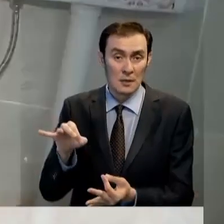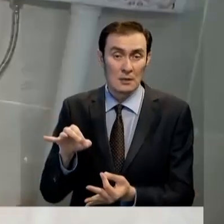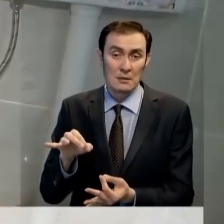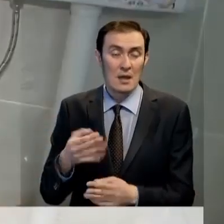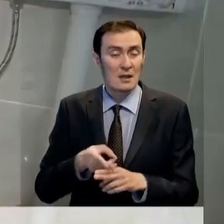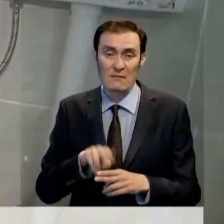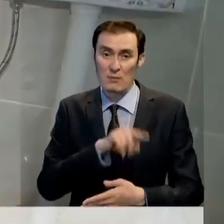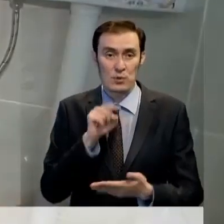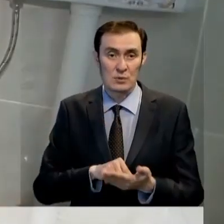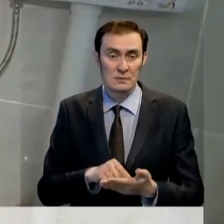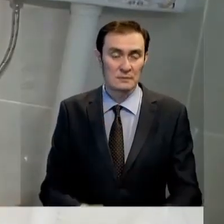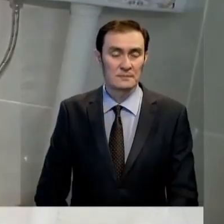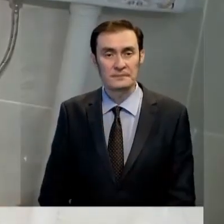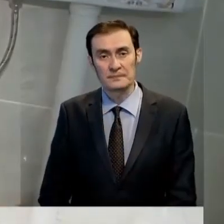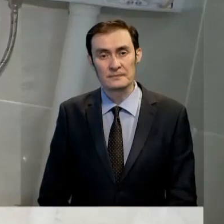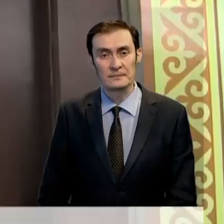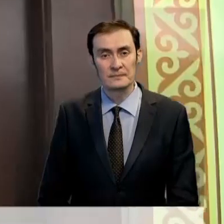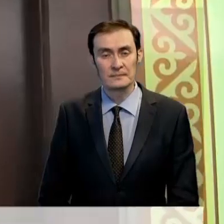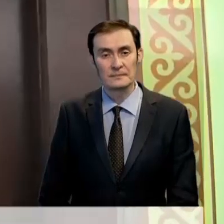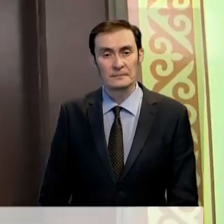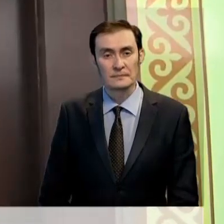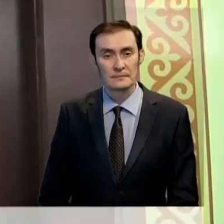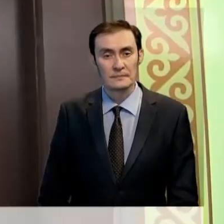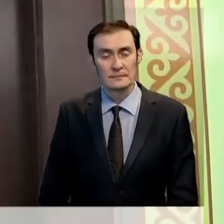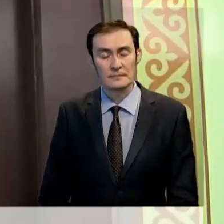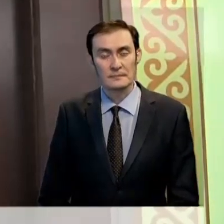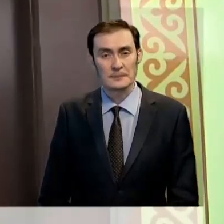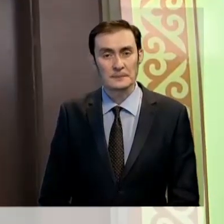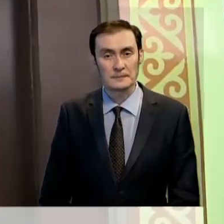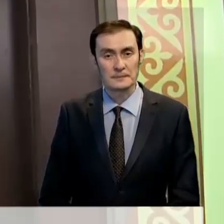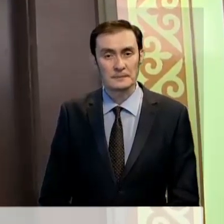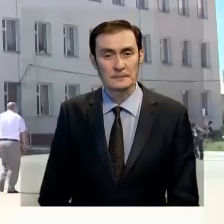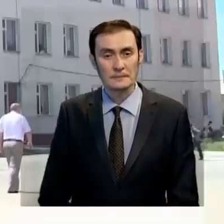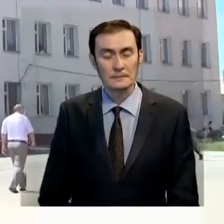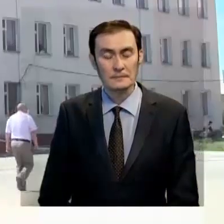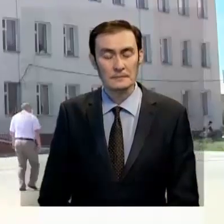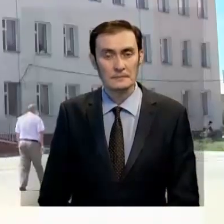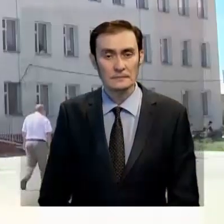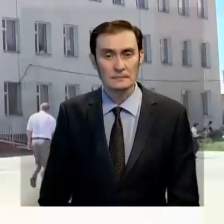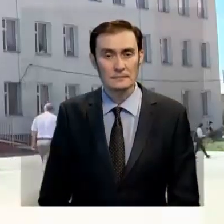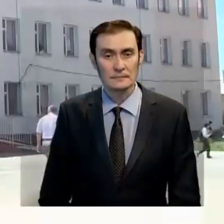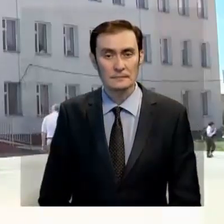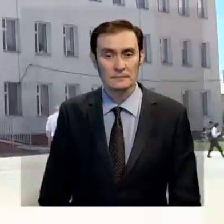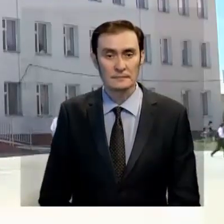большой вопрос. Рауль Габитов, Ербулат Абишев, Куаныш Абуов, Хабар 24, Туркестанская область.